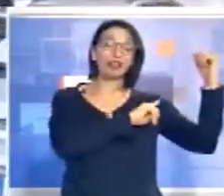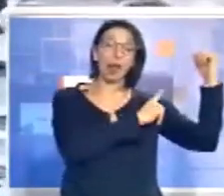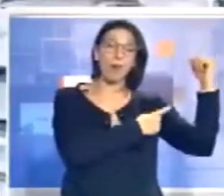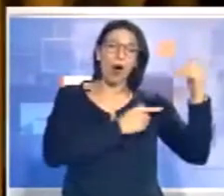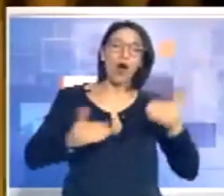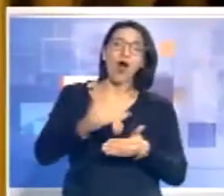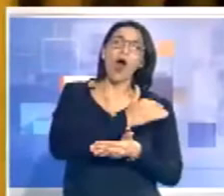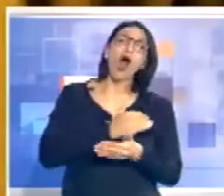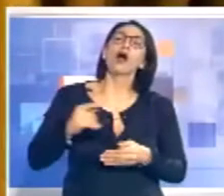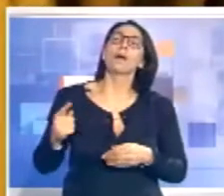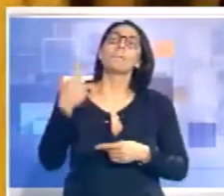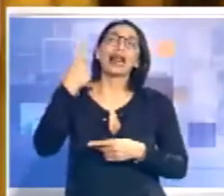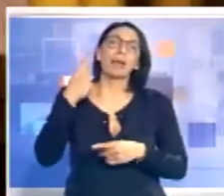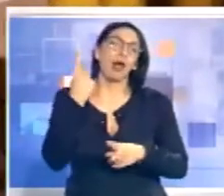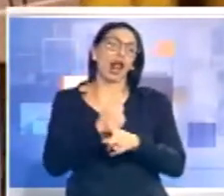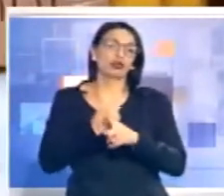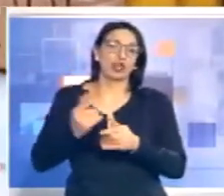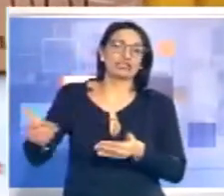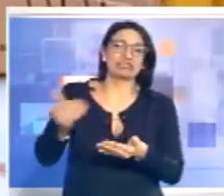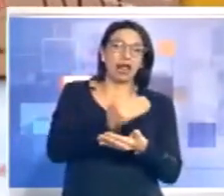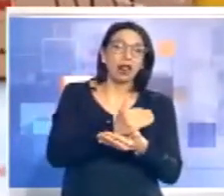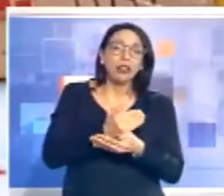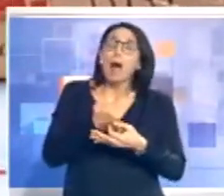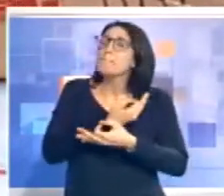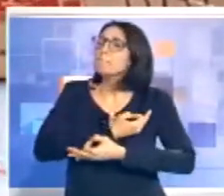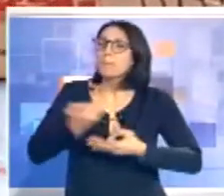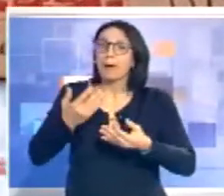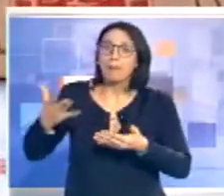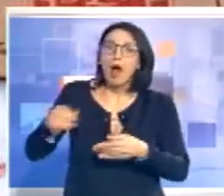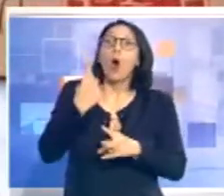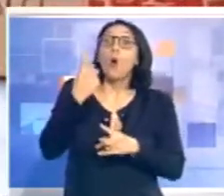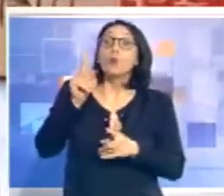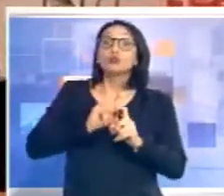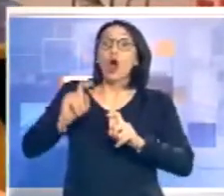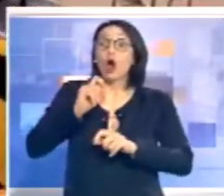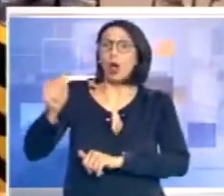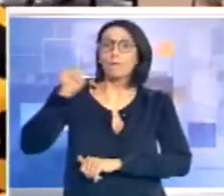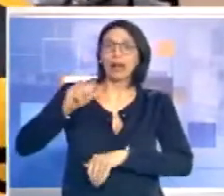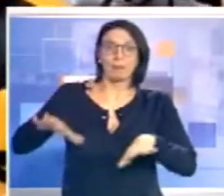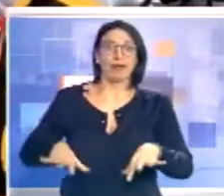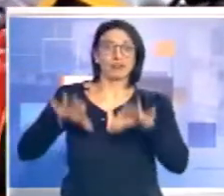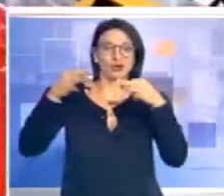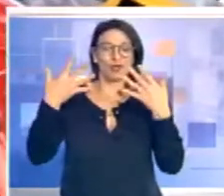di generi di prima necessità che è andata tanto bene da essere sospesa un giorno prima del previsto.